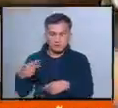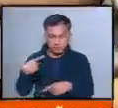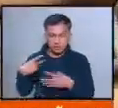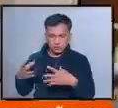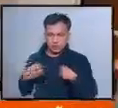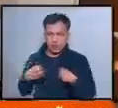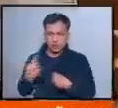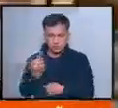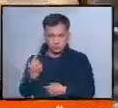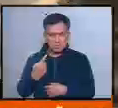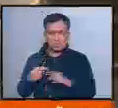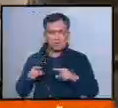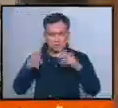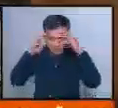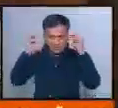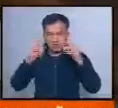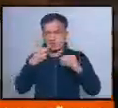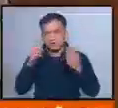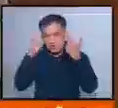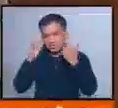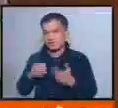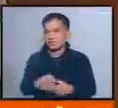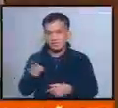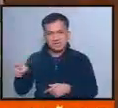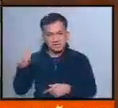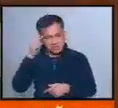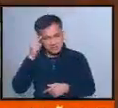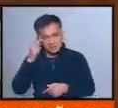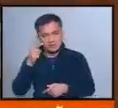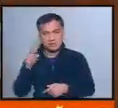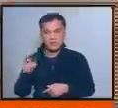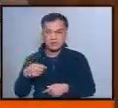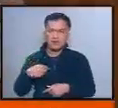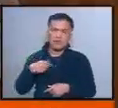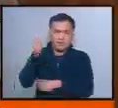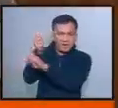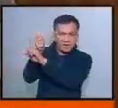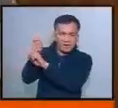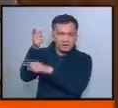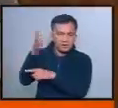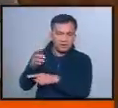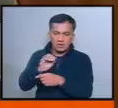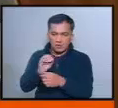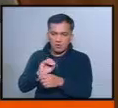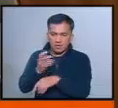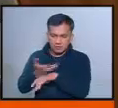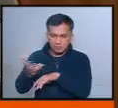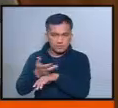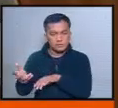si Yorme, chill lang daw. Nagbabalak sila. Ako naman, ipinagpapasa Diyos ko. Pag wala kang inaapakang paa,